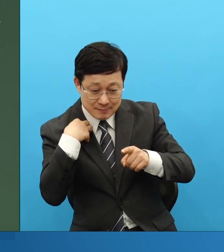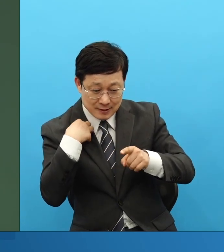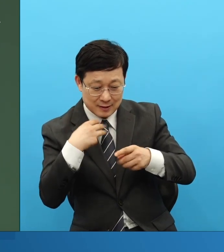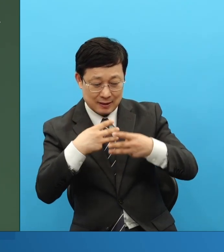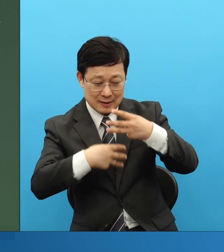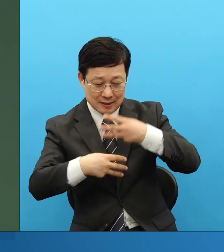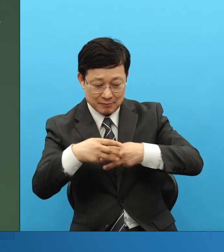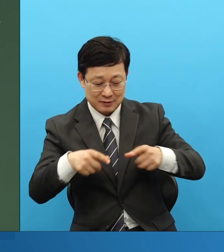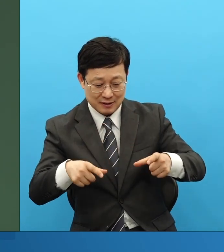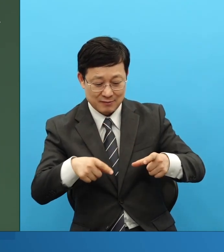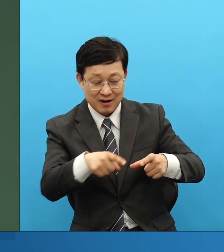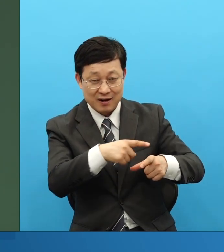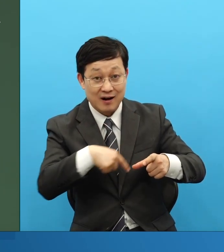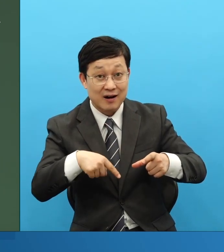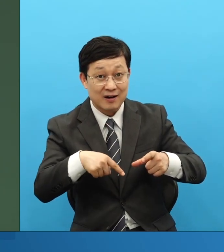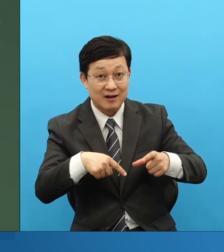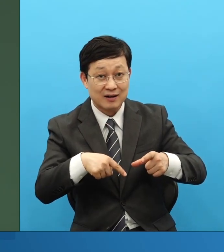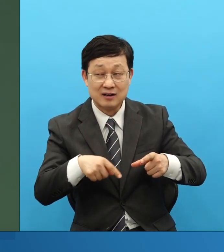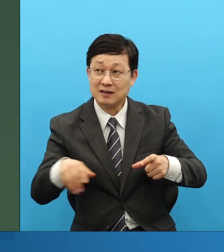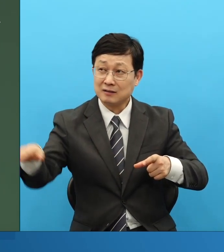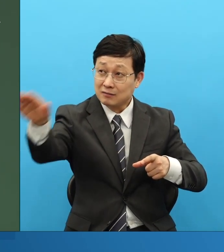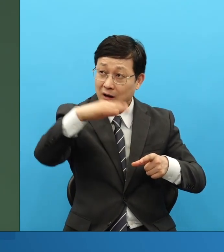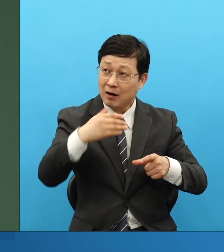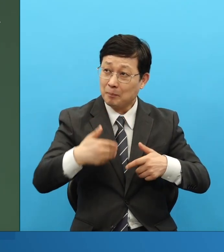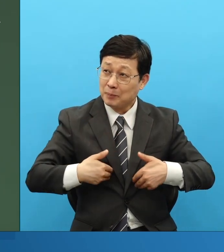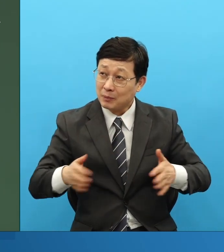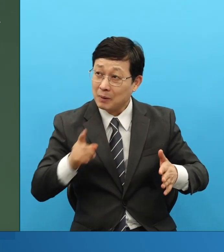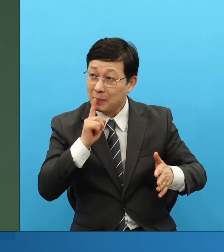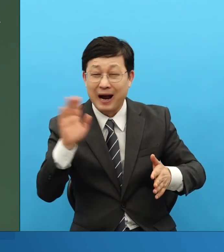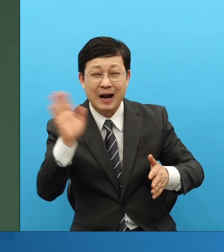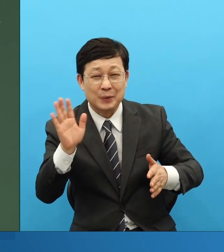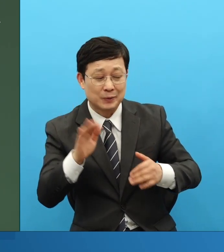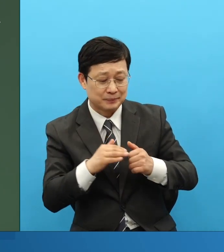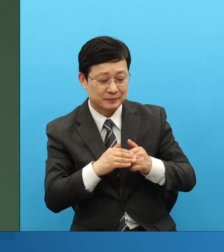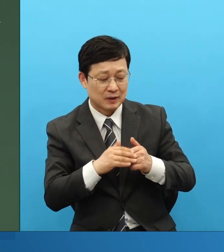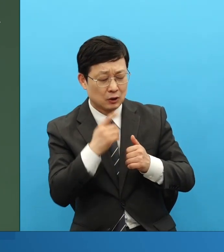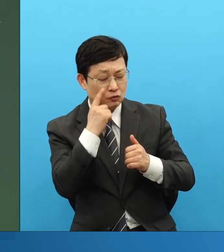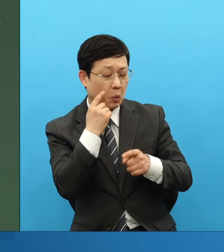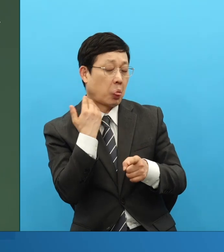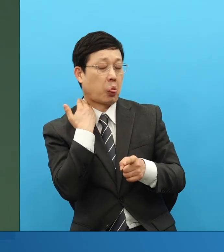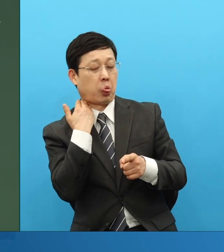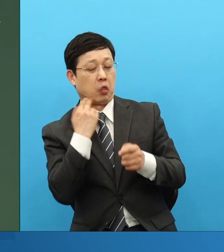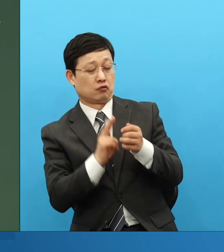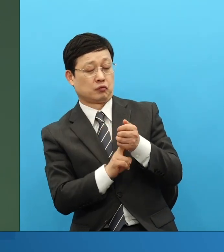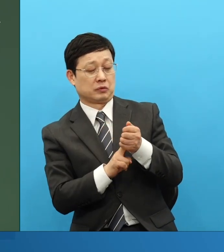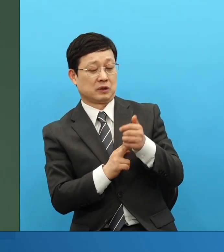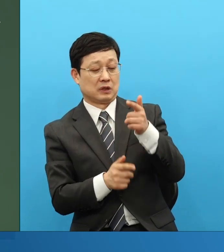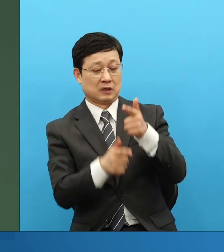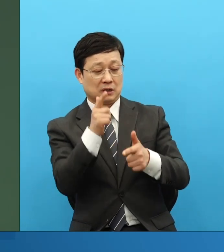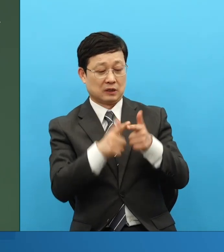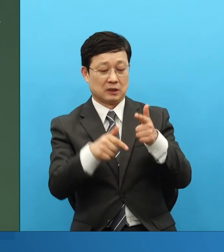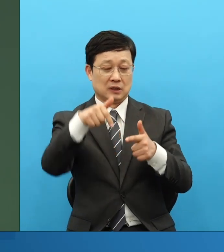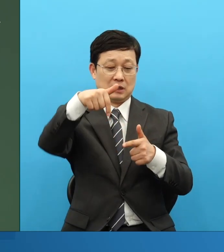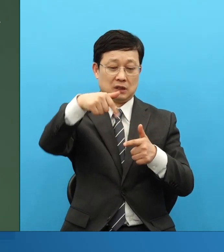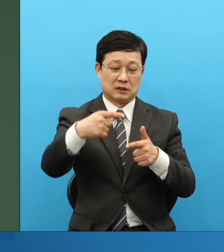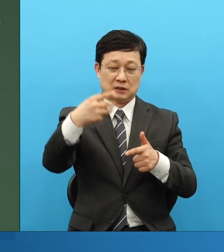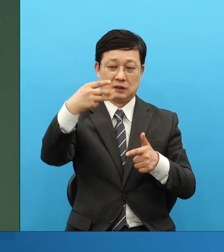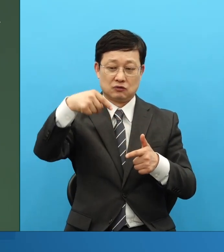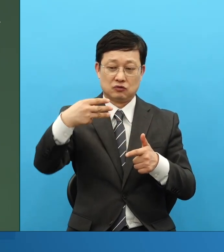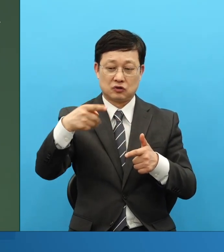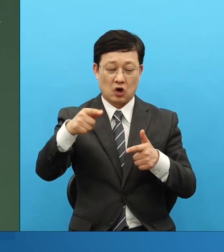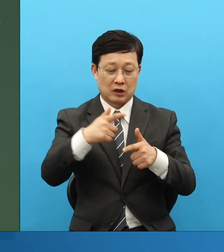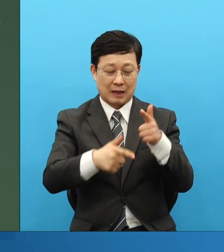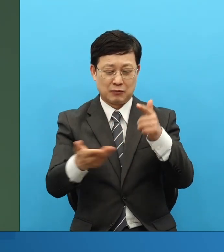지금 많은 사람들이 필요 없단 말이 아니고 눈에 보이지 않는 그루터기에서 나무가 나오는 Not 거죠. just that many people right now are unnecessary, but